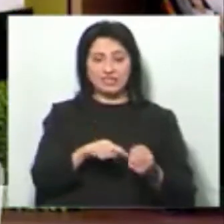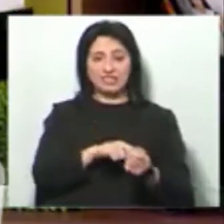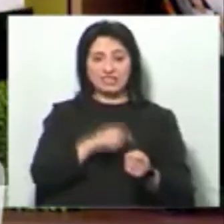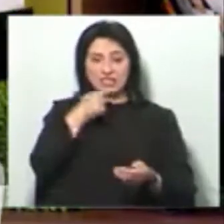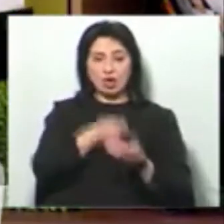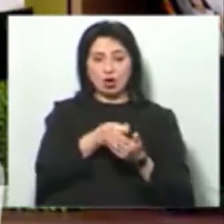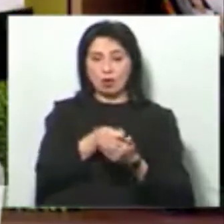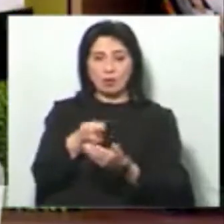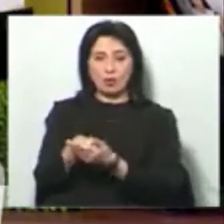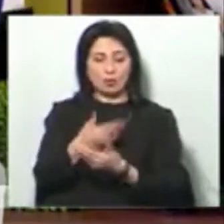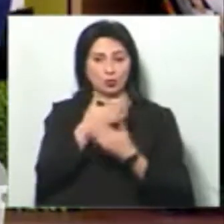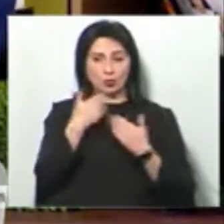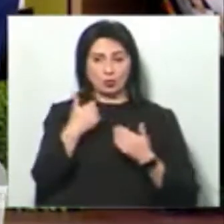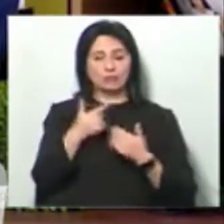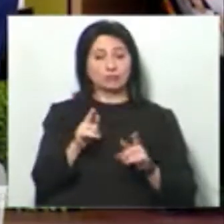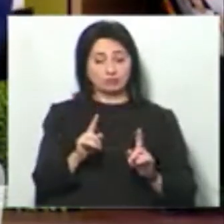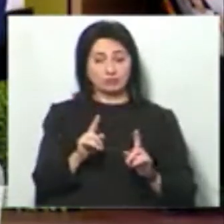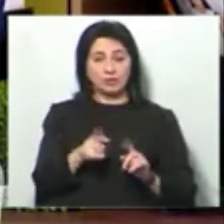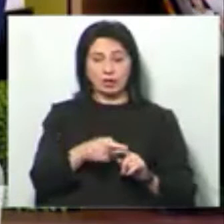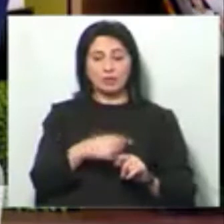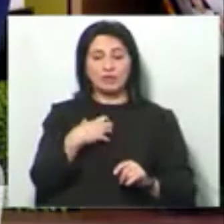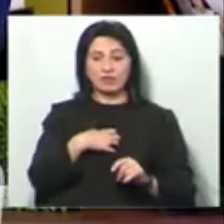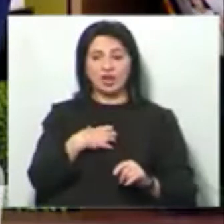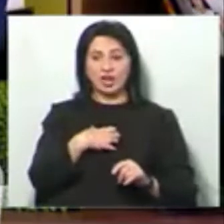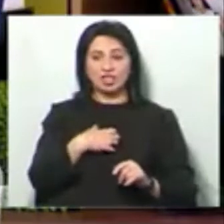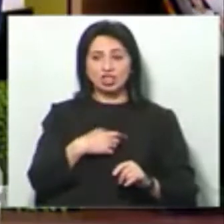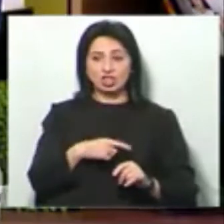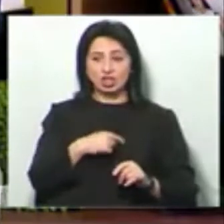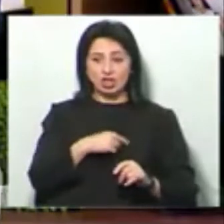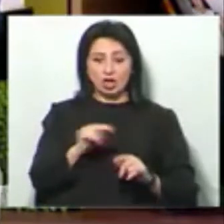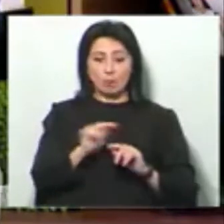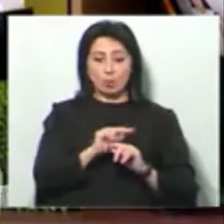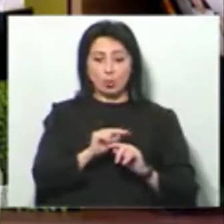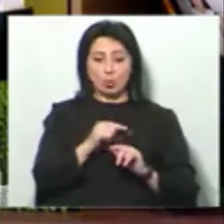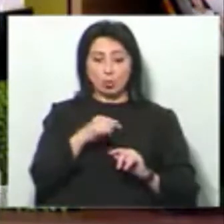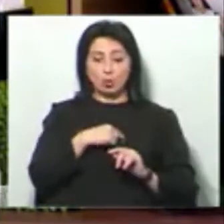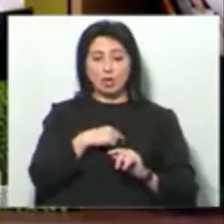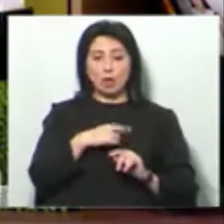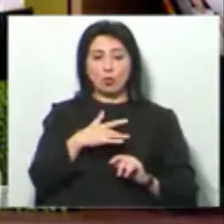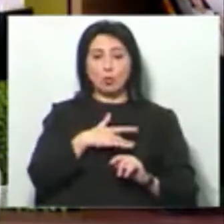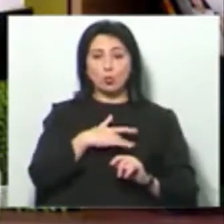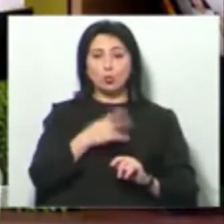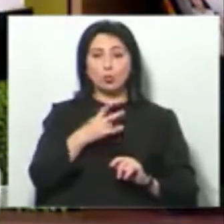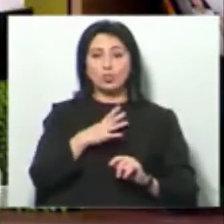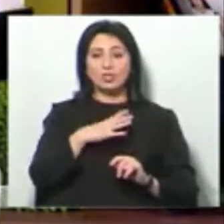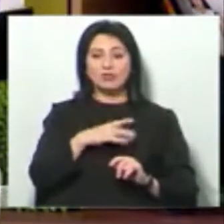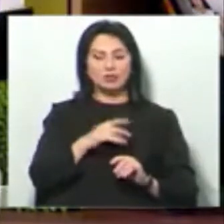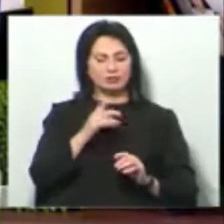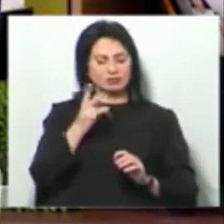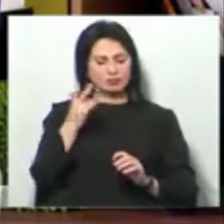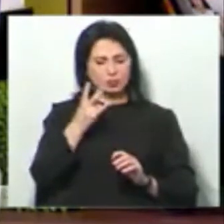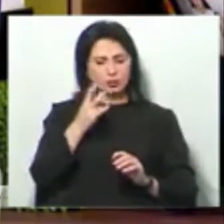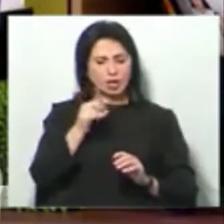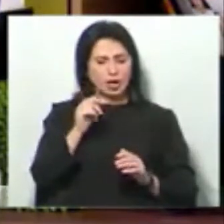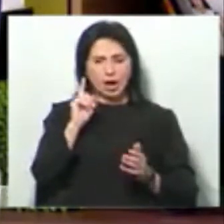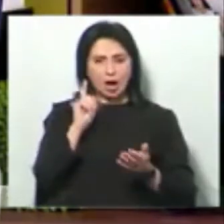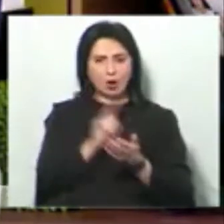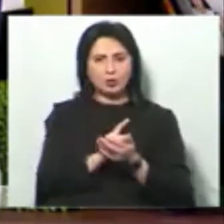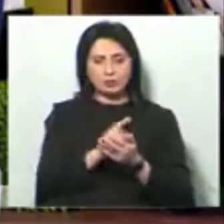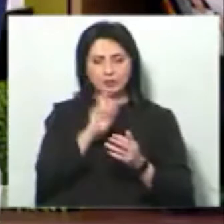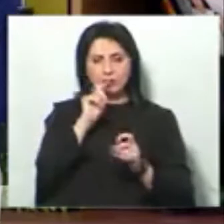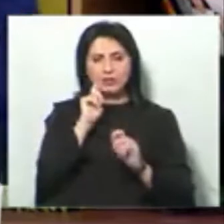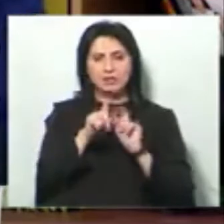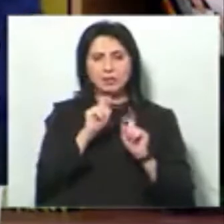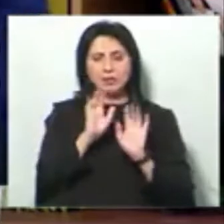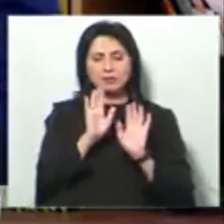ხდება ძალიან მნიშვნელოვანი სწორედ გულის უკმარისობის მკურნალობაში გათვალისწინებული იყოს დაქვეითებული განდენის ფაციით